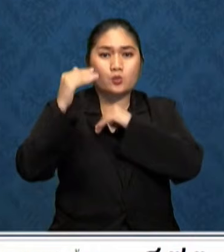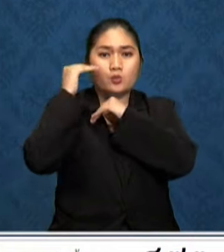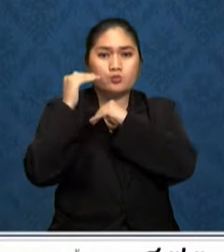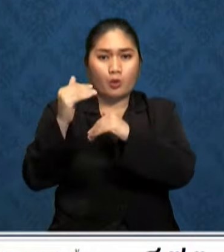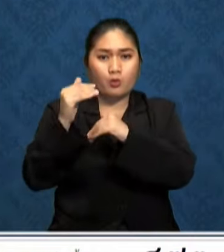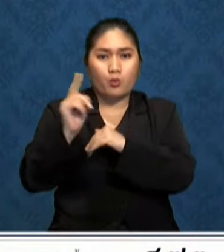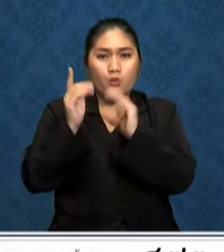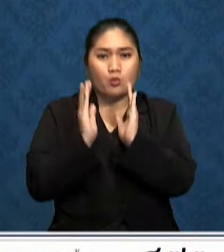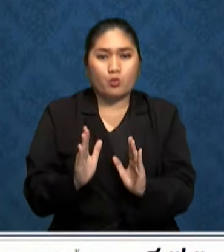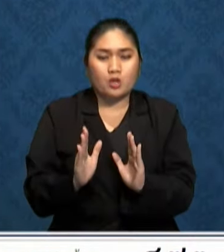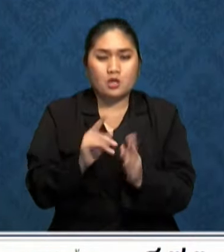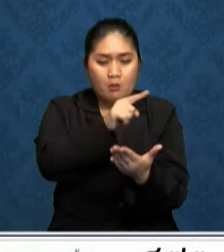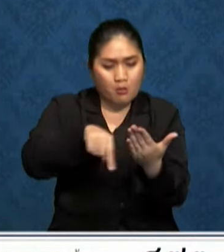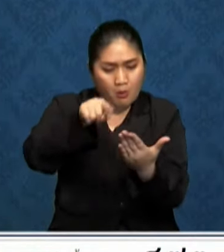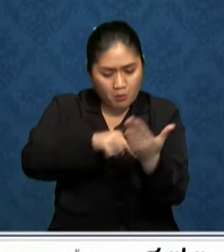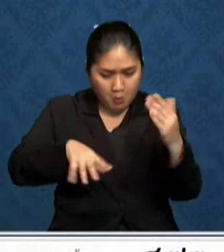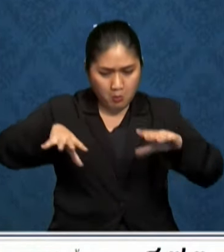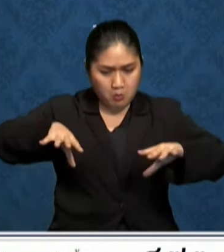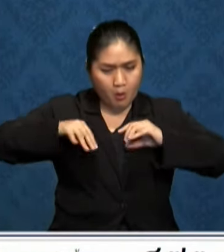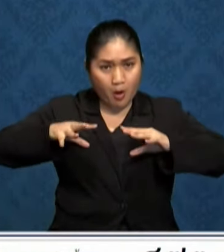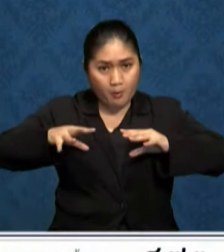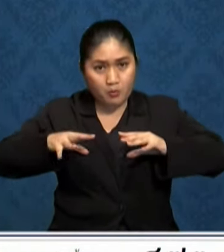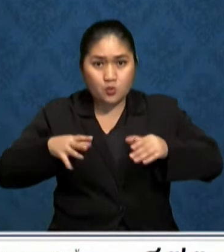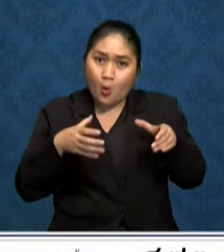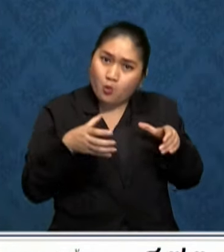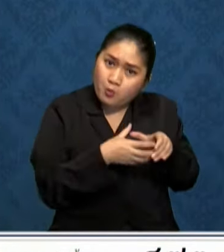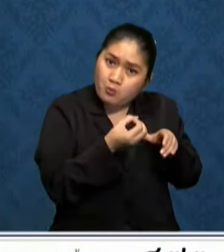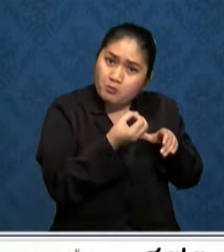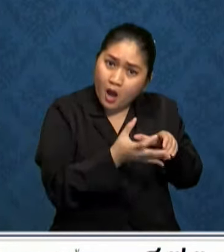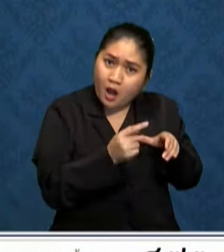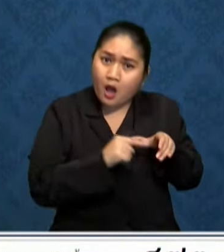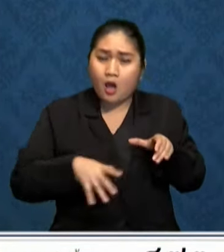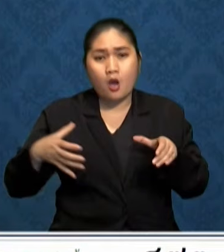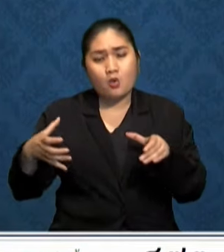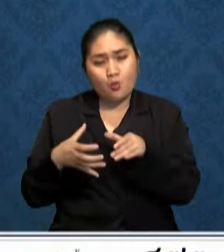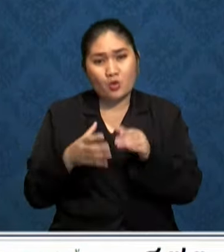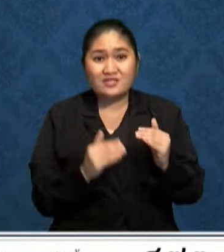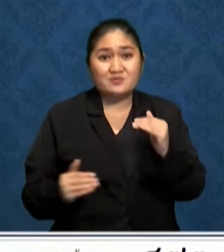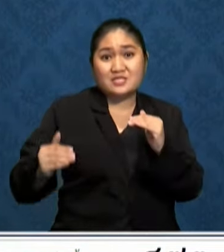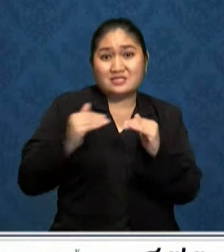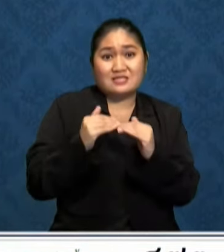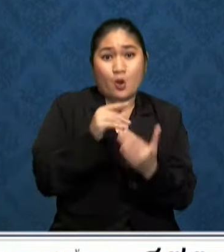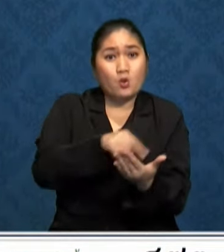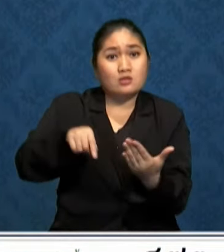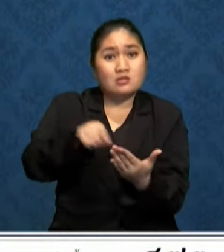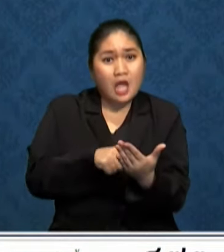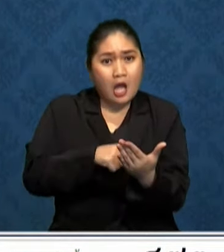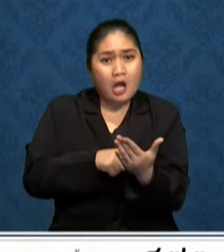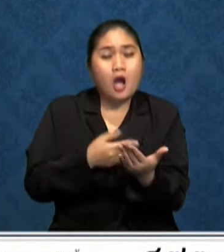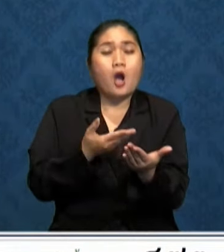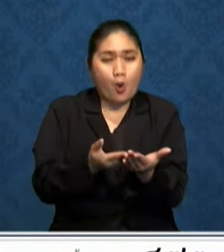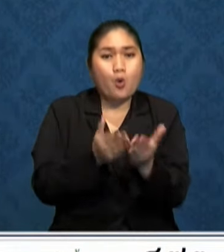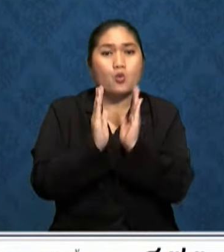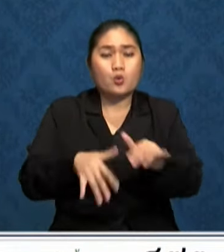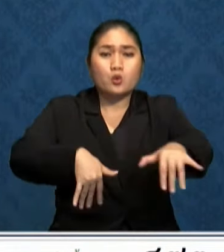หนดว่าจำนวนคนทลแคนนเห็นชอบquesจะตองคดเป็เสียงข้างมากในบรราคนที่มาใช้ศ Héเพื่อยนยนครัว